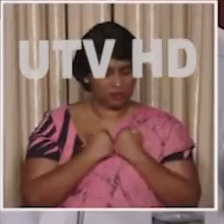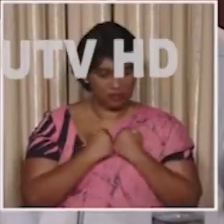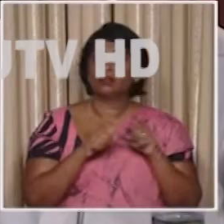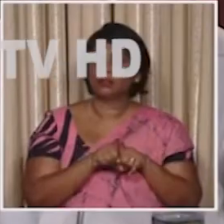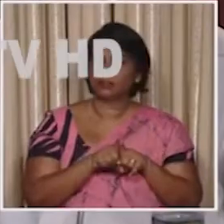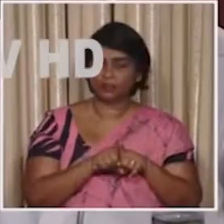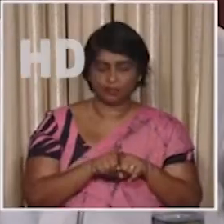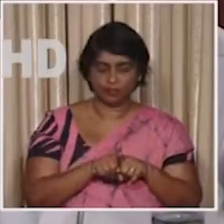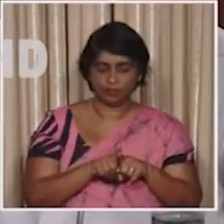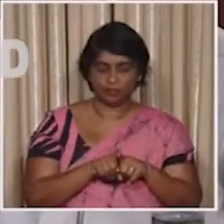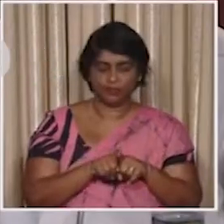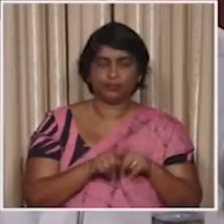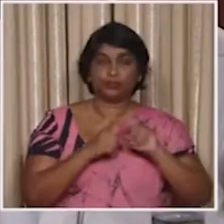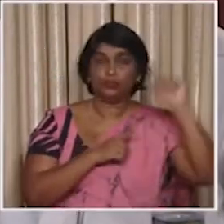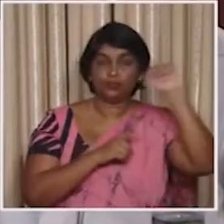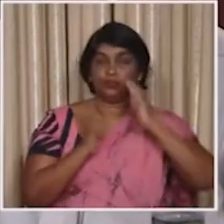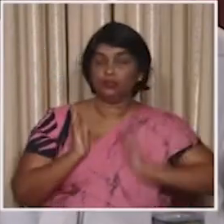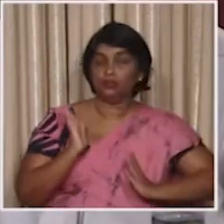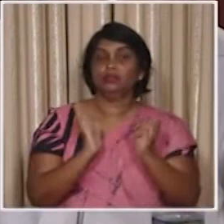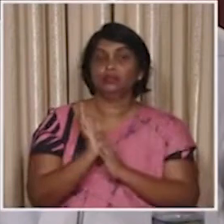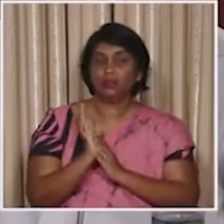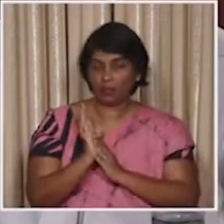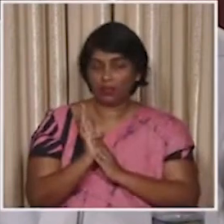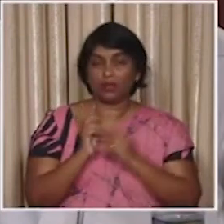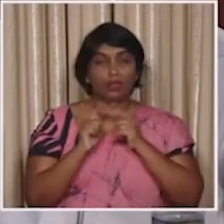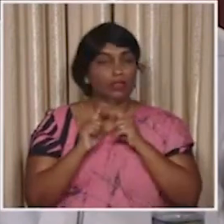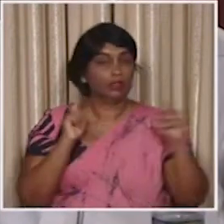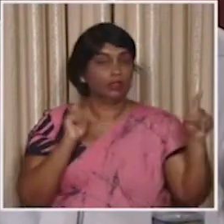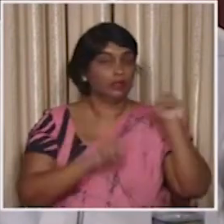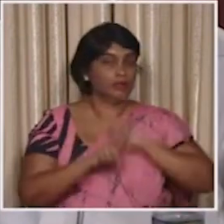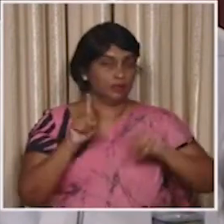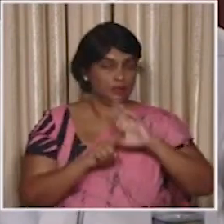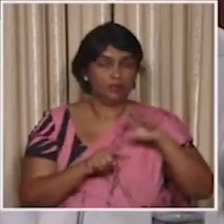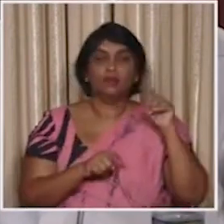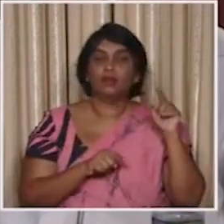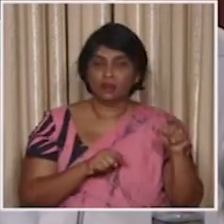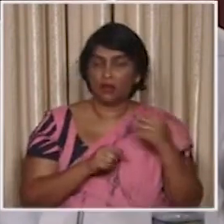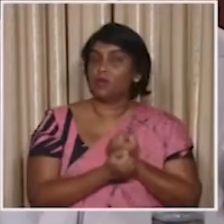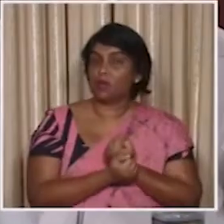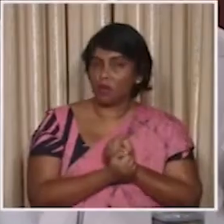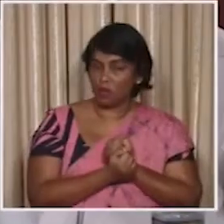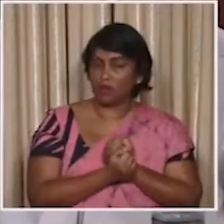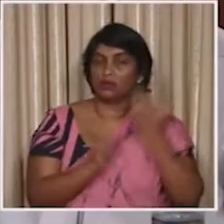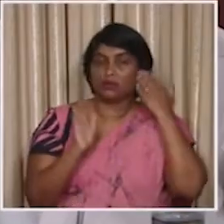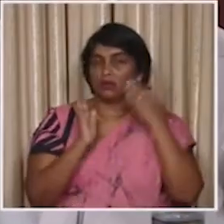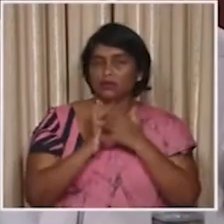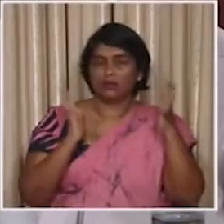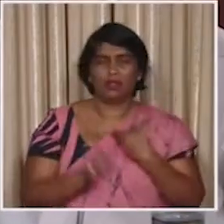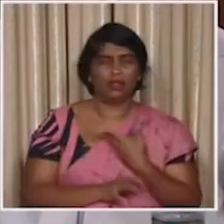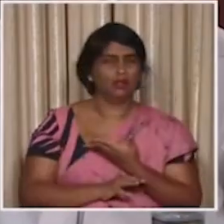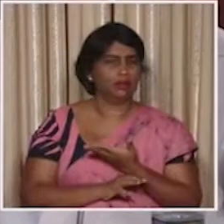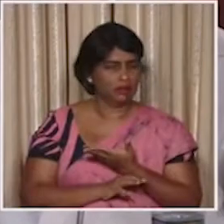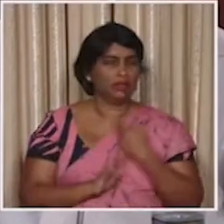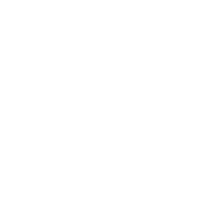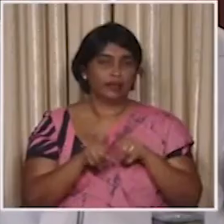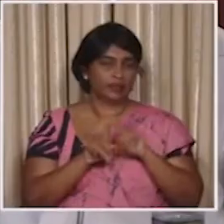ඒ වගේම යුරෝපියන් හියුමන් රයිට්ස් කවුන්සිල් එකේ මේක දීර්ඝව සාකච්ඡා කරලා තියෙනවා ඉතින් මේ පොලිසිය ගැන විශාල කලකිරීමක් තියෙනවා මේ